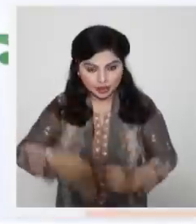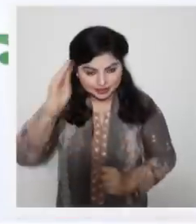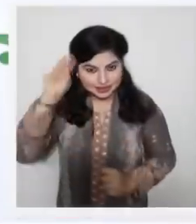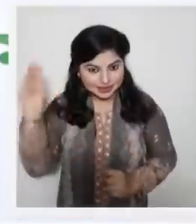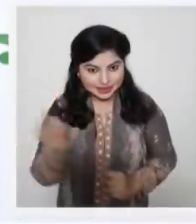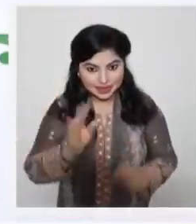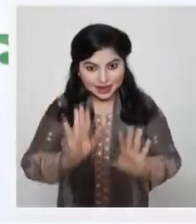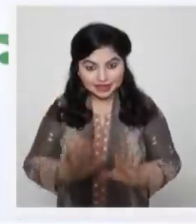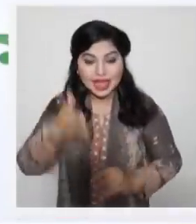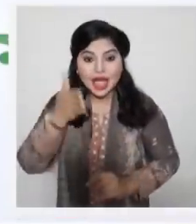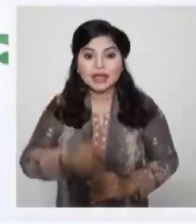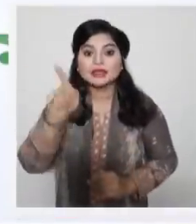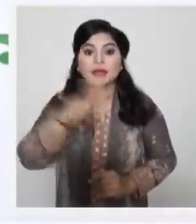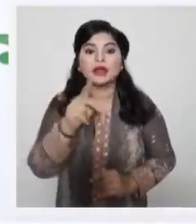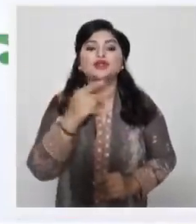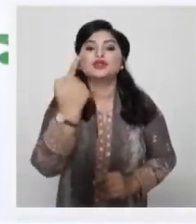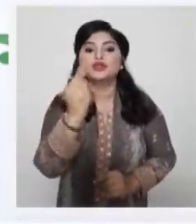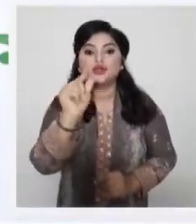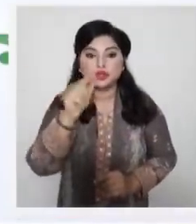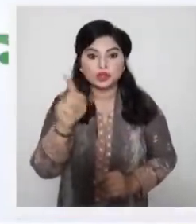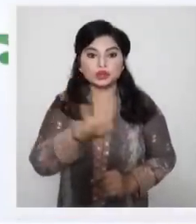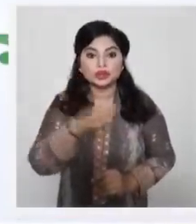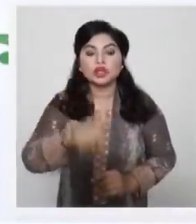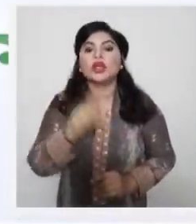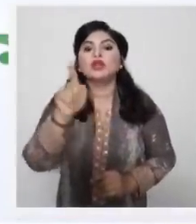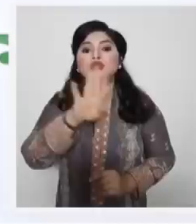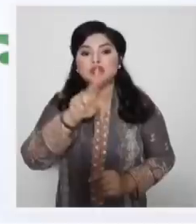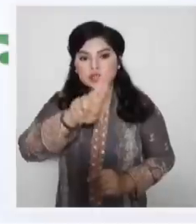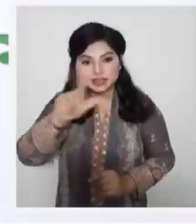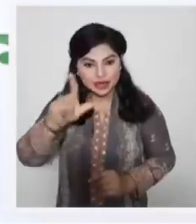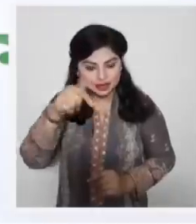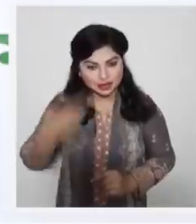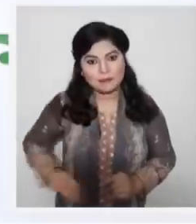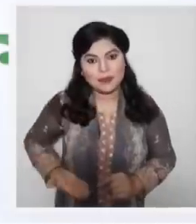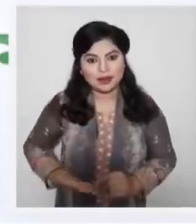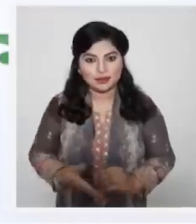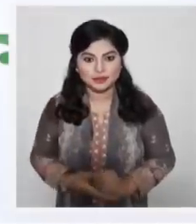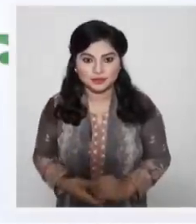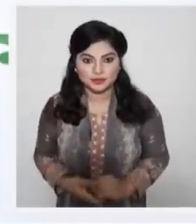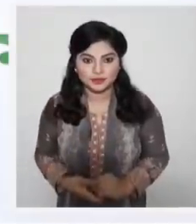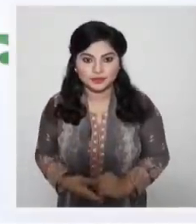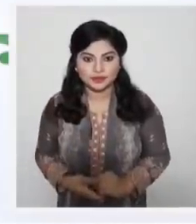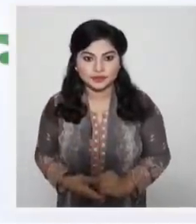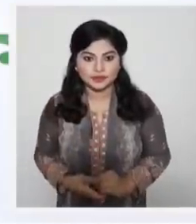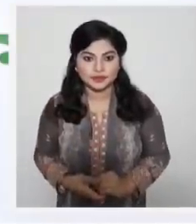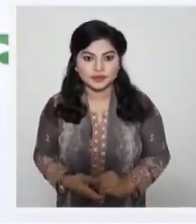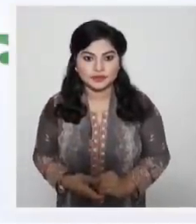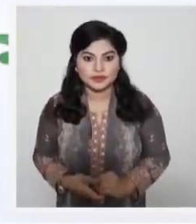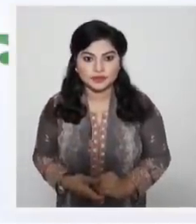মতো আজও দৈনিক সংবাদ বুলেটিন কোভিড-19 নিয়ে আপনাদের সামনে হাজির হয়েছি। আজ 12 জুন 2020,